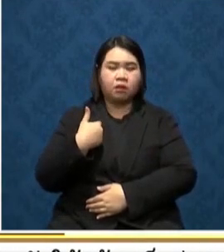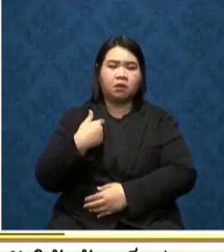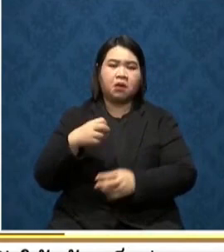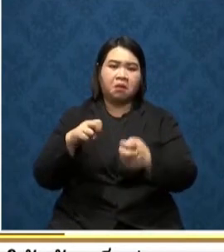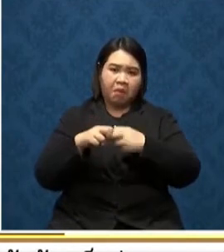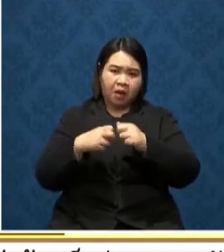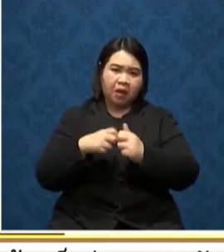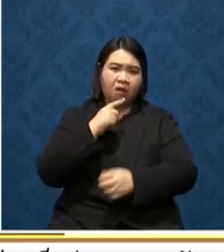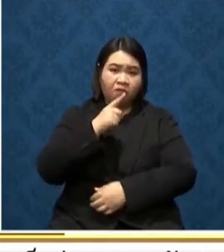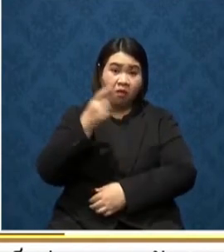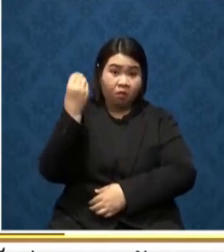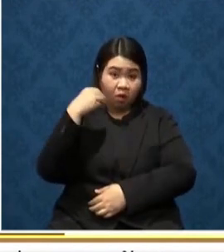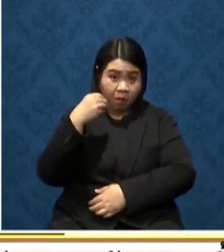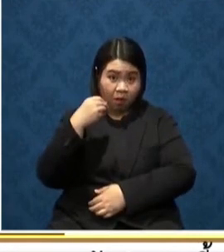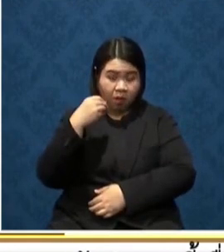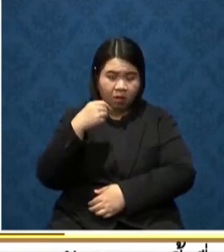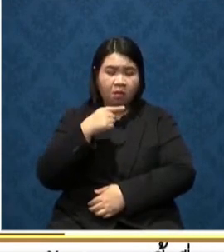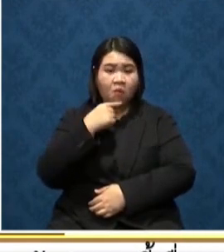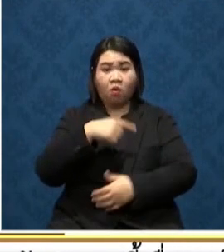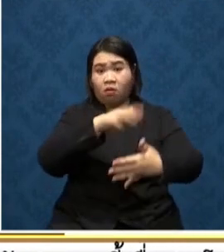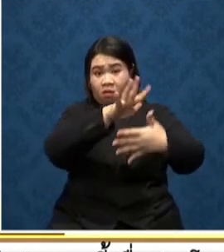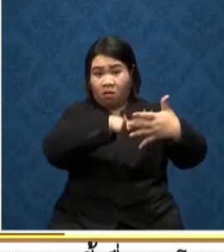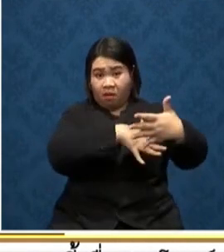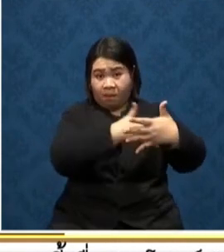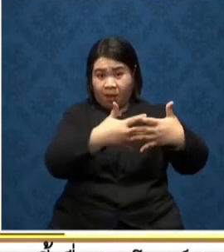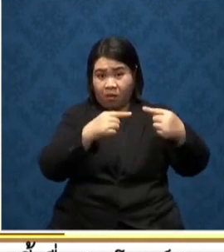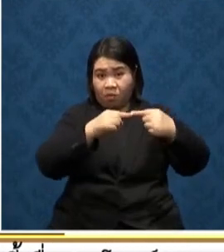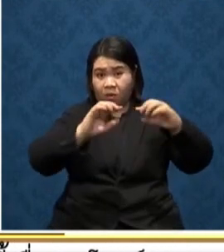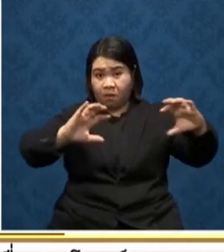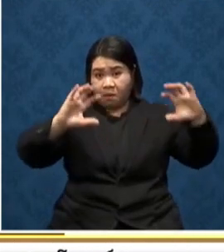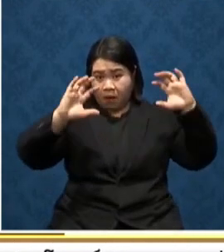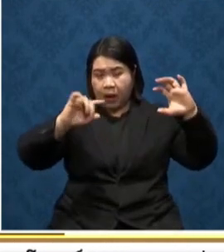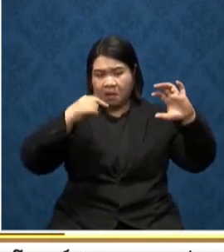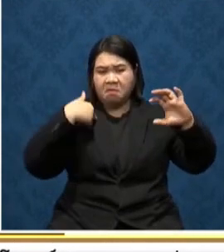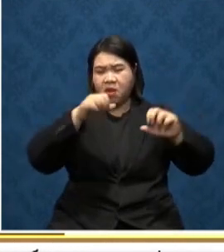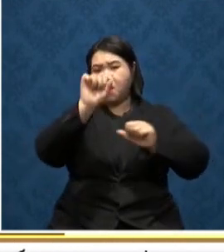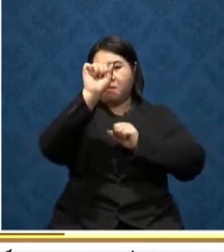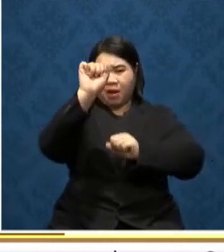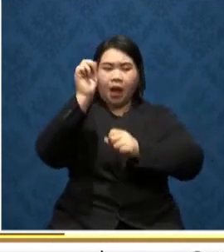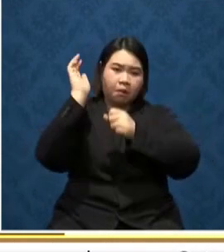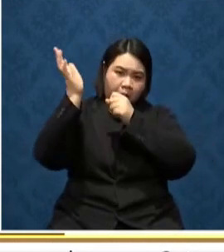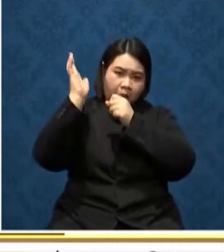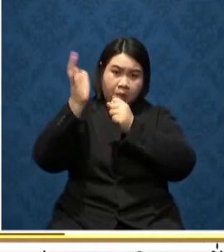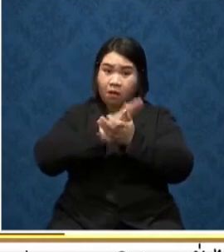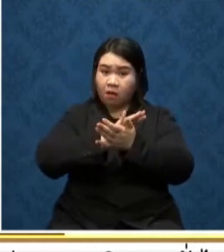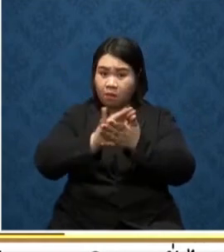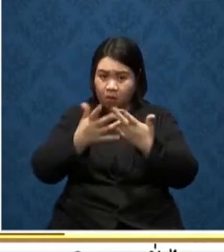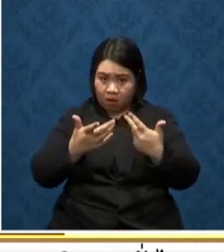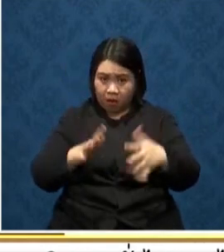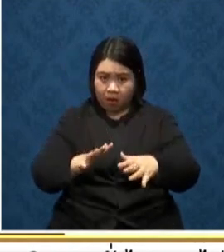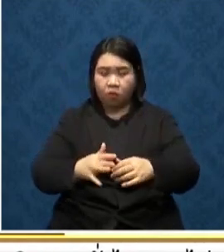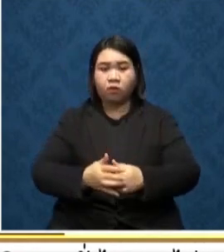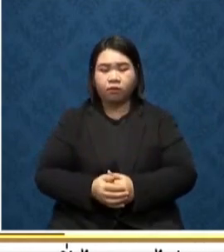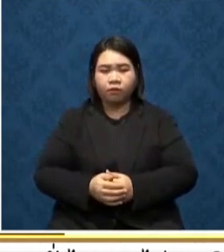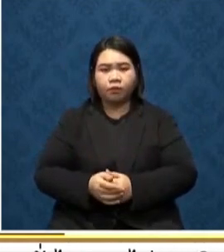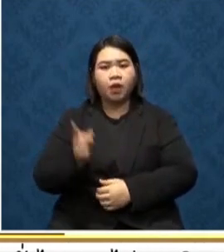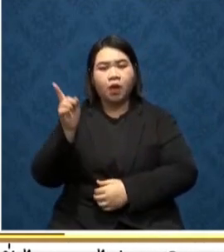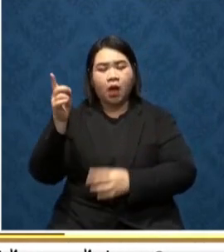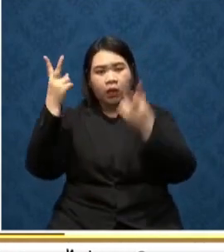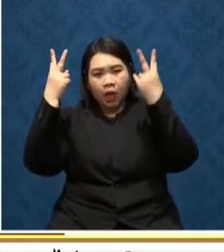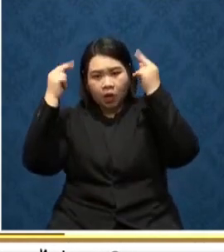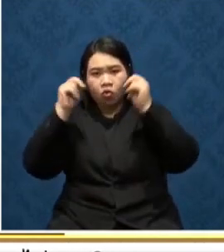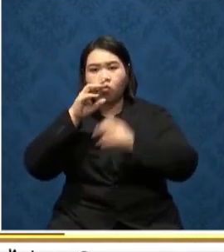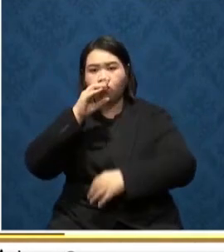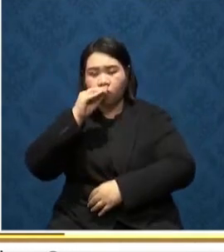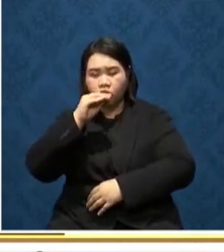ดว่าเมื่อนโยบายของรัฐบาลที่ประกาศไว้ในสภาหานี้นะครับท่าน ในโก ก็ดี ทานน